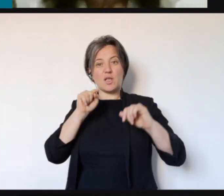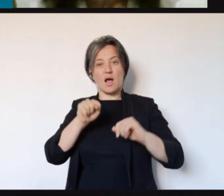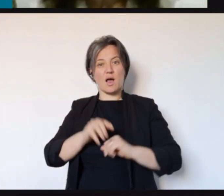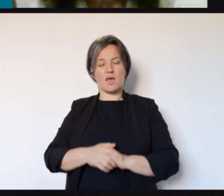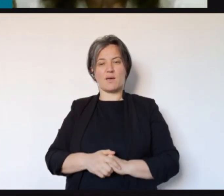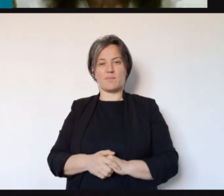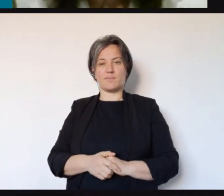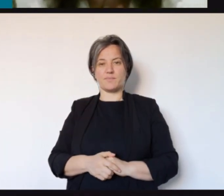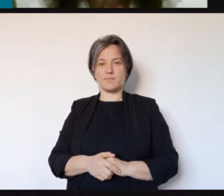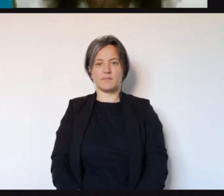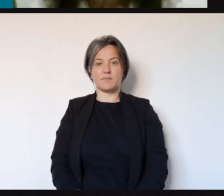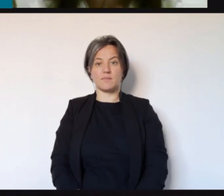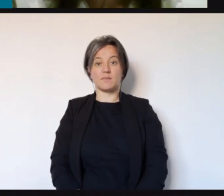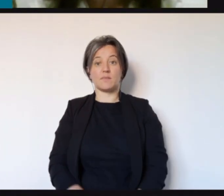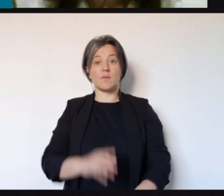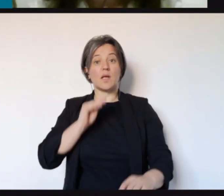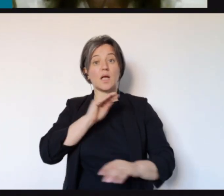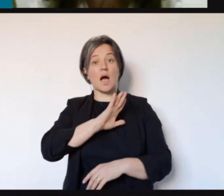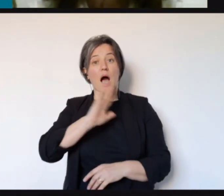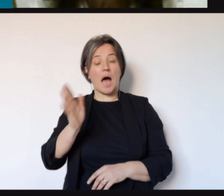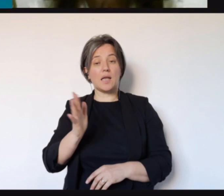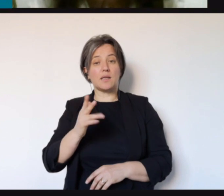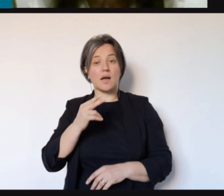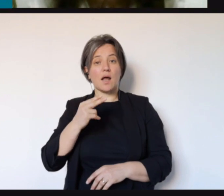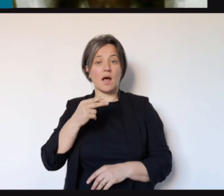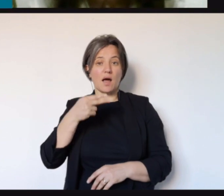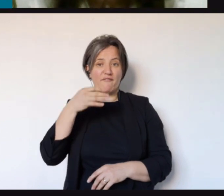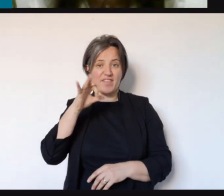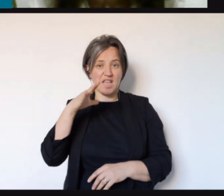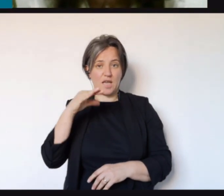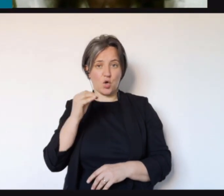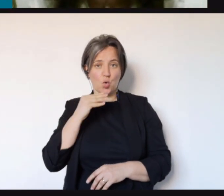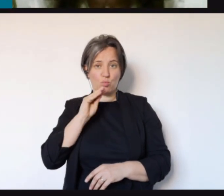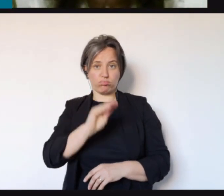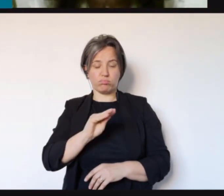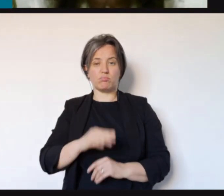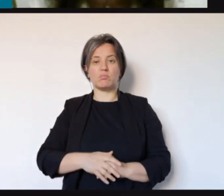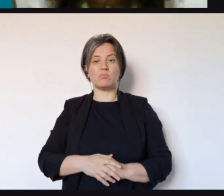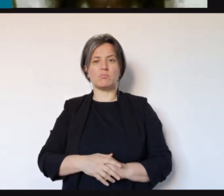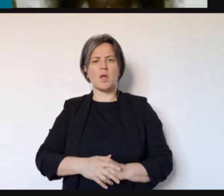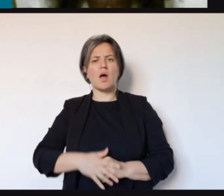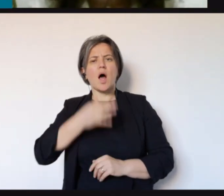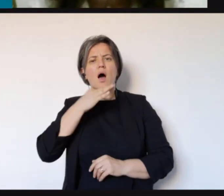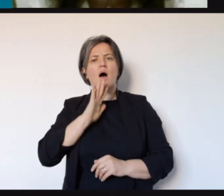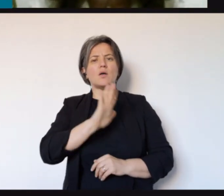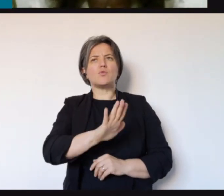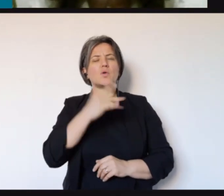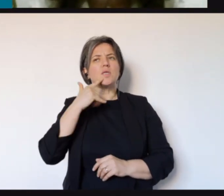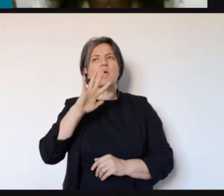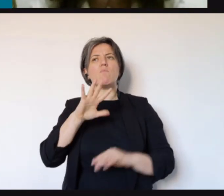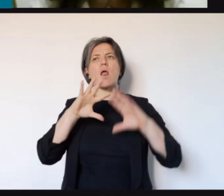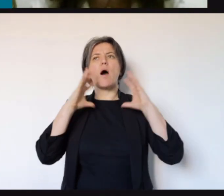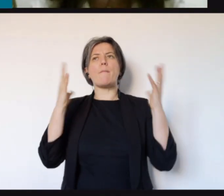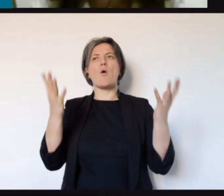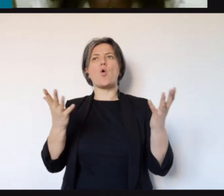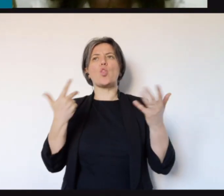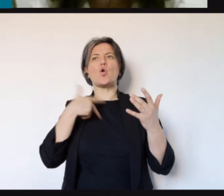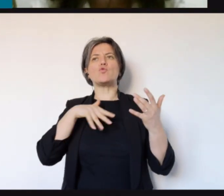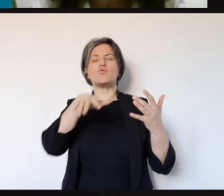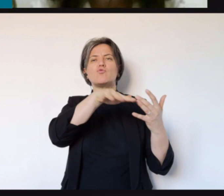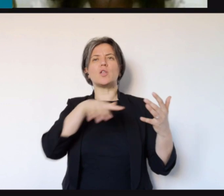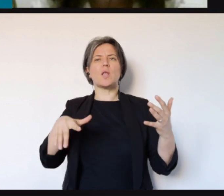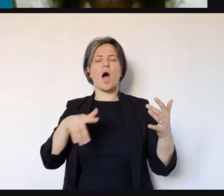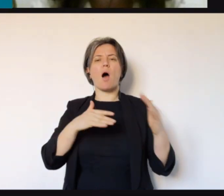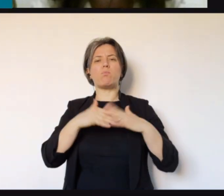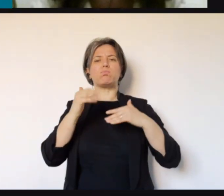Grazie, le riporto la domanda di Federico. Dalle sue parole mi sembra che lei disegni una società costruita